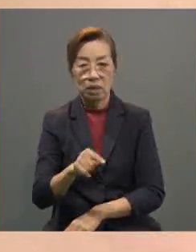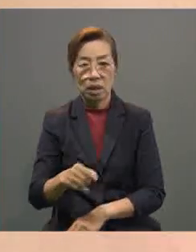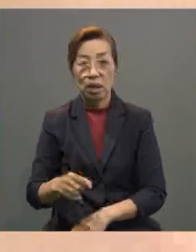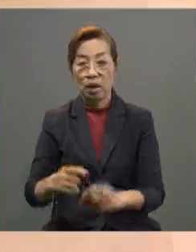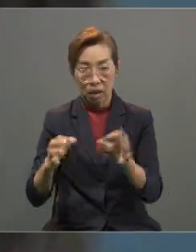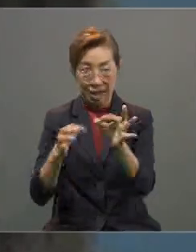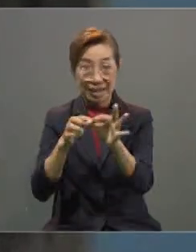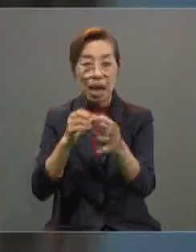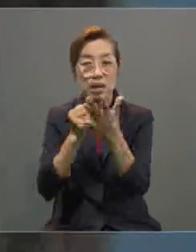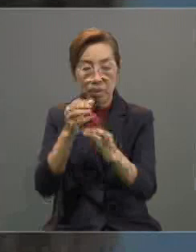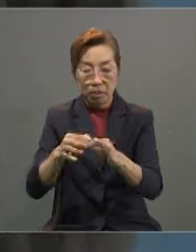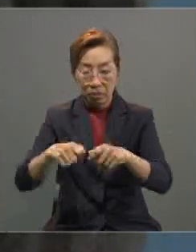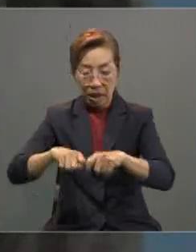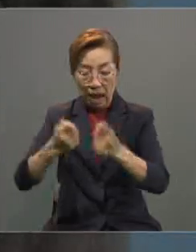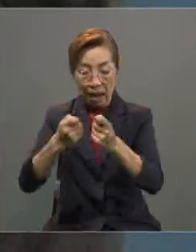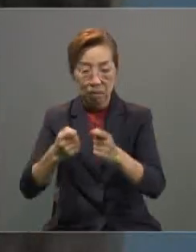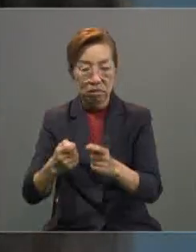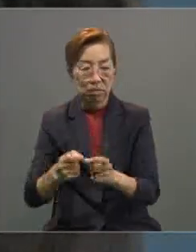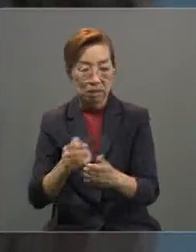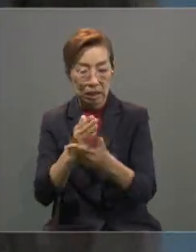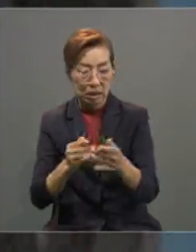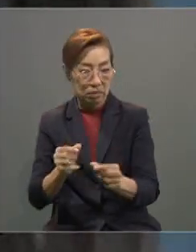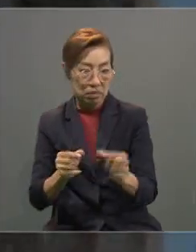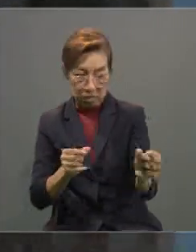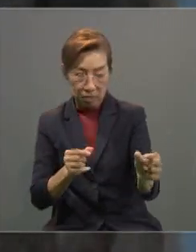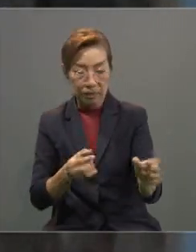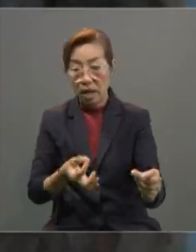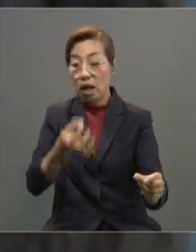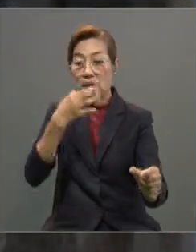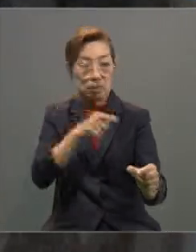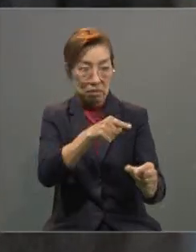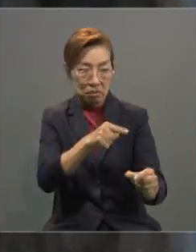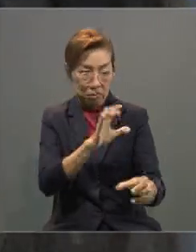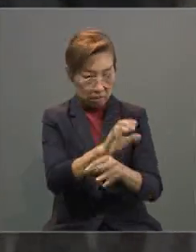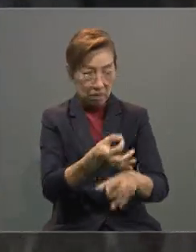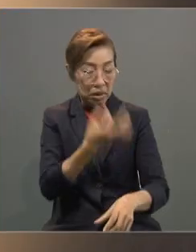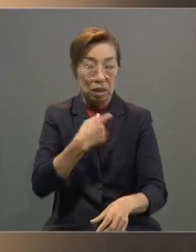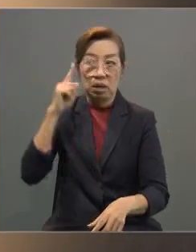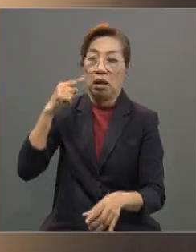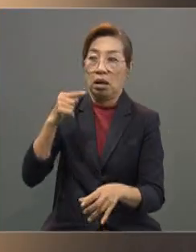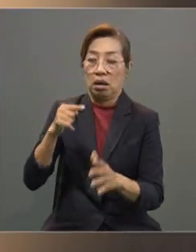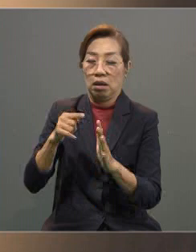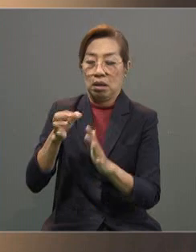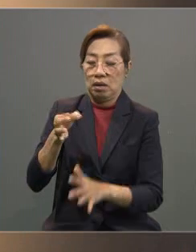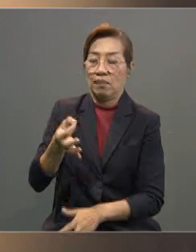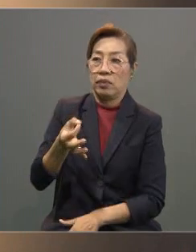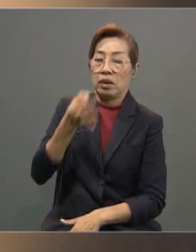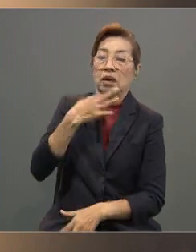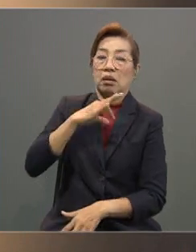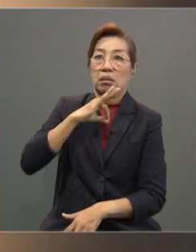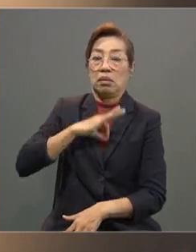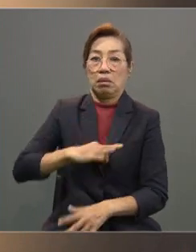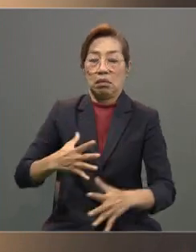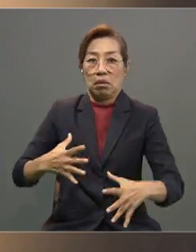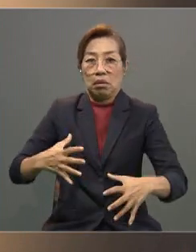เองส่วนอีกครึ่งเนี่ยยัดใส่ปากของตัวเองแล้วก็บังคับบอกว่าอ่ะให้กลืนจากนั้นตนเองก็มีอาการลักษณะตัวชาค่ะ